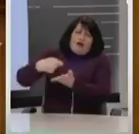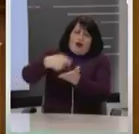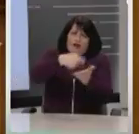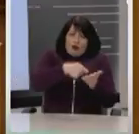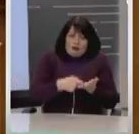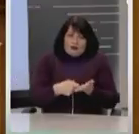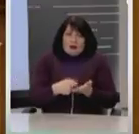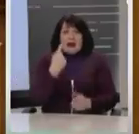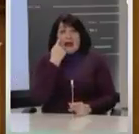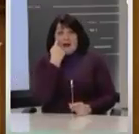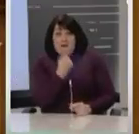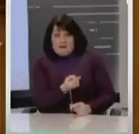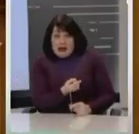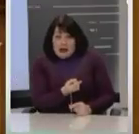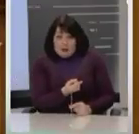Παρακολουθώ και τα